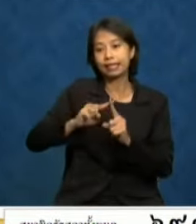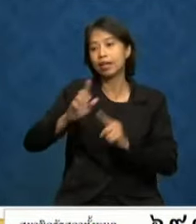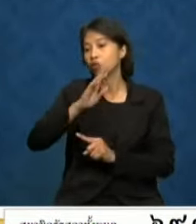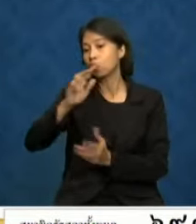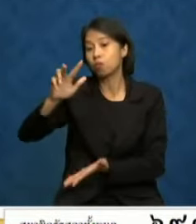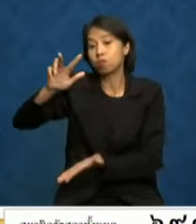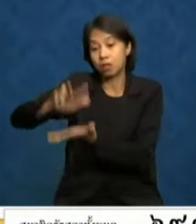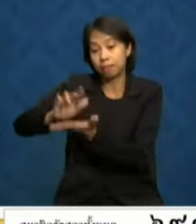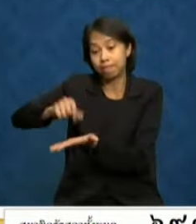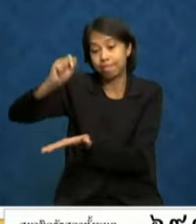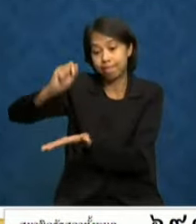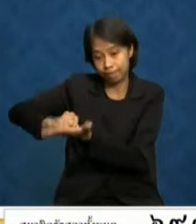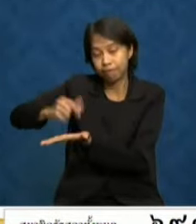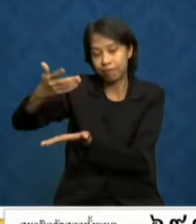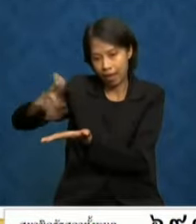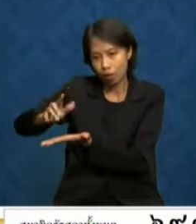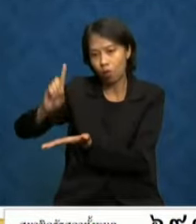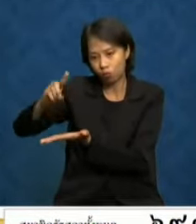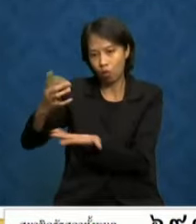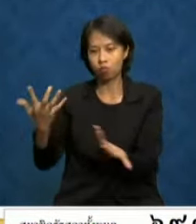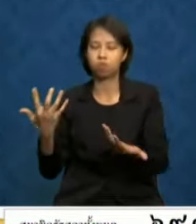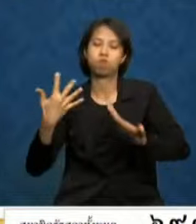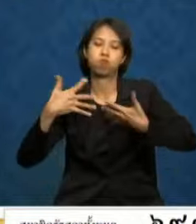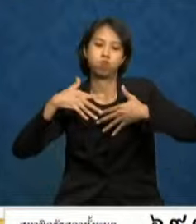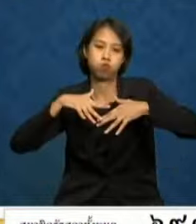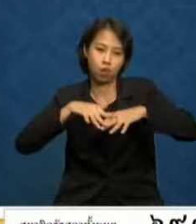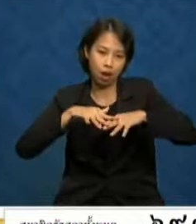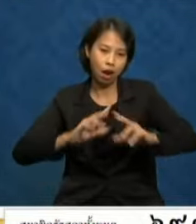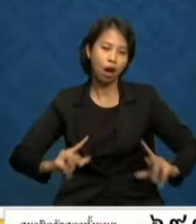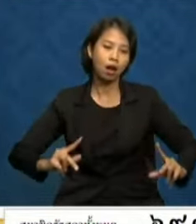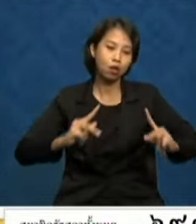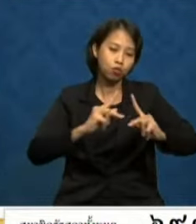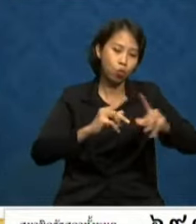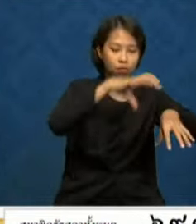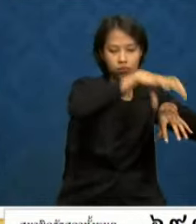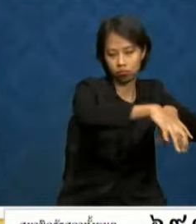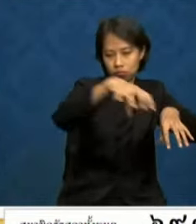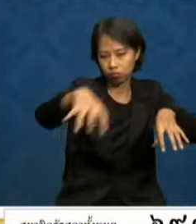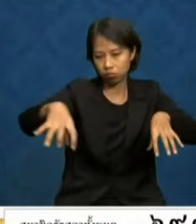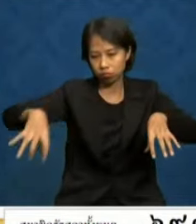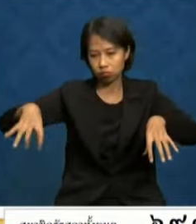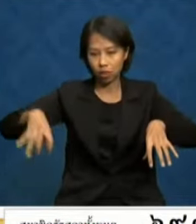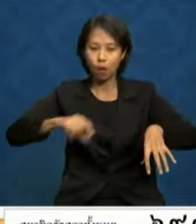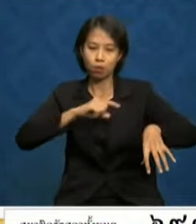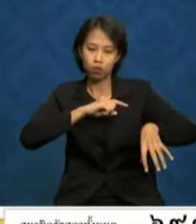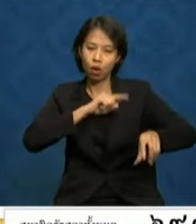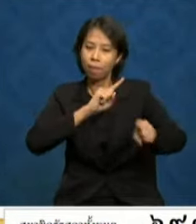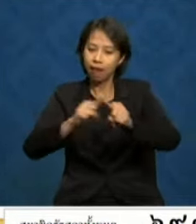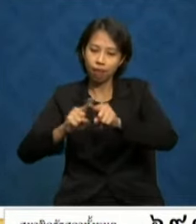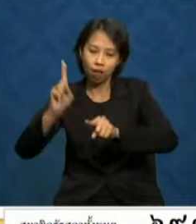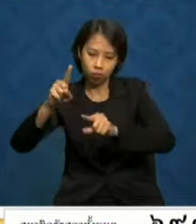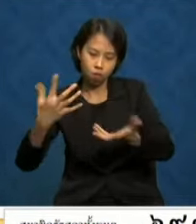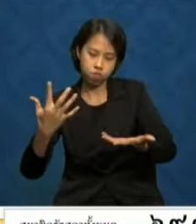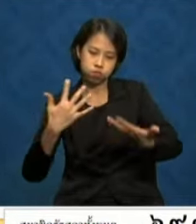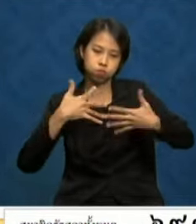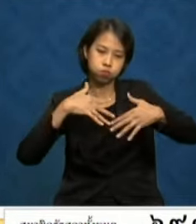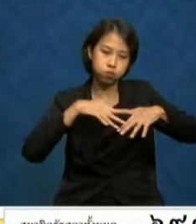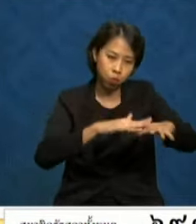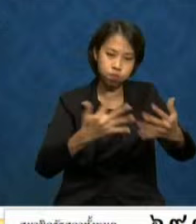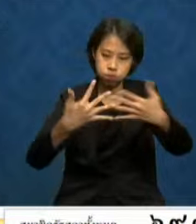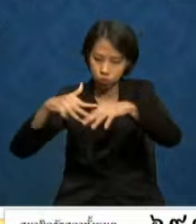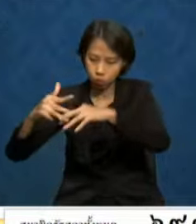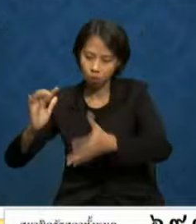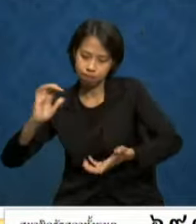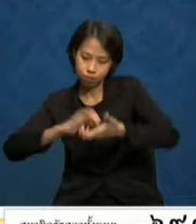เราจำเป็นจะต้องบูรณาการกันทุกภาคส่วนนะครับทุกกระทรวงที่เกี่ยวข้องที่เกี่ยวข้องกับงานในแต่ละประเด็นเนี่ยจำเป็นต้องบูรณาการ